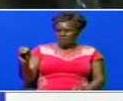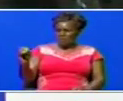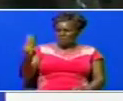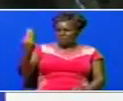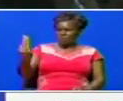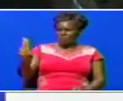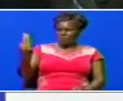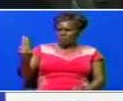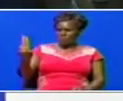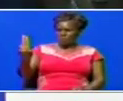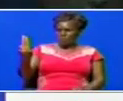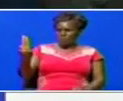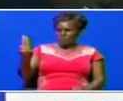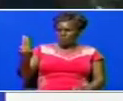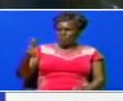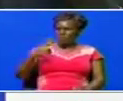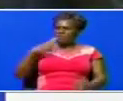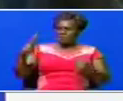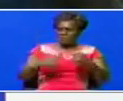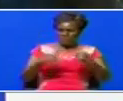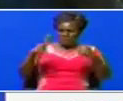Uhuru Kenyatta,